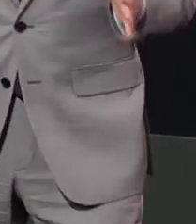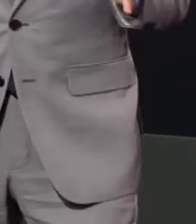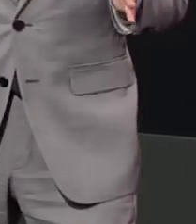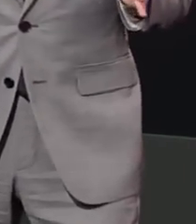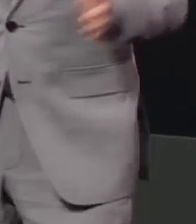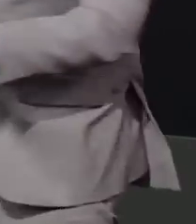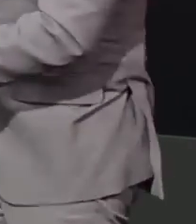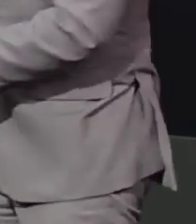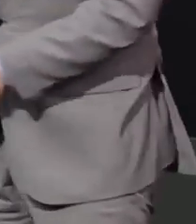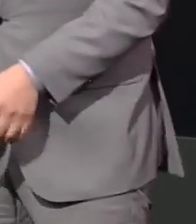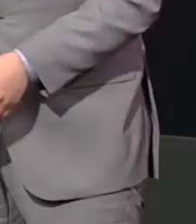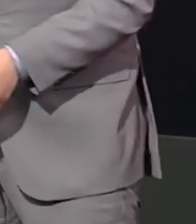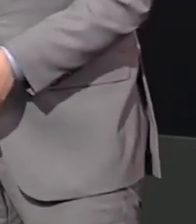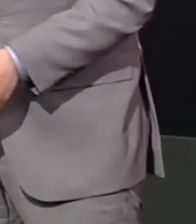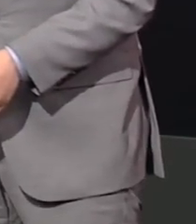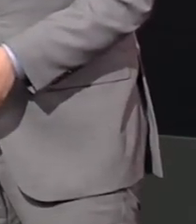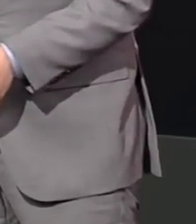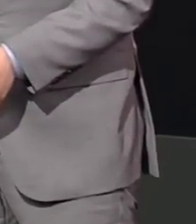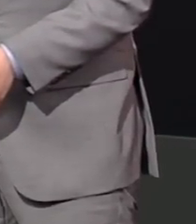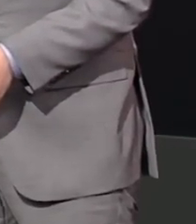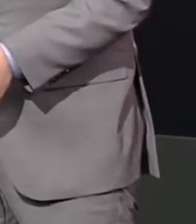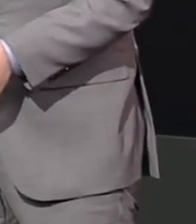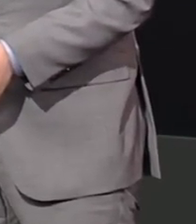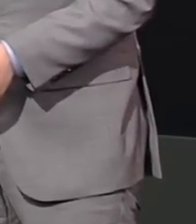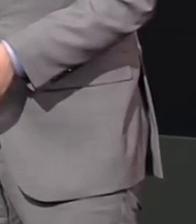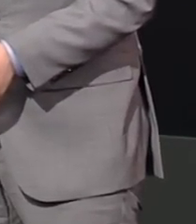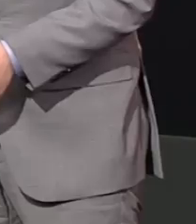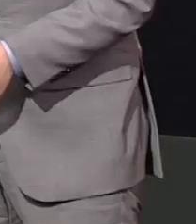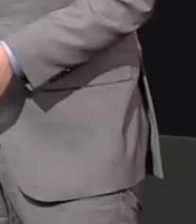아직 안 끝났습니다 이거 눌러주세요